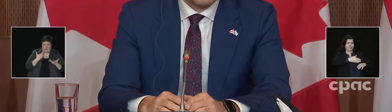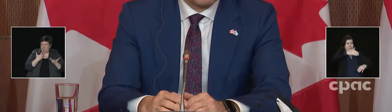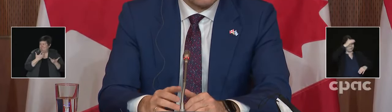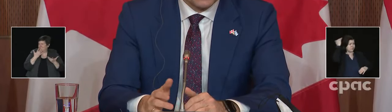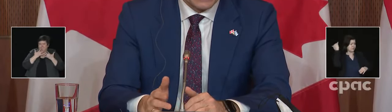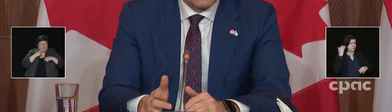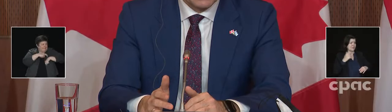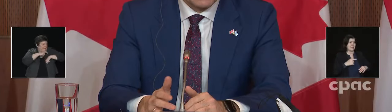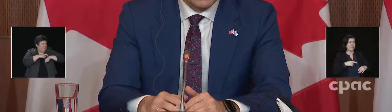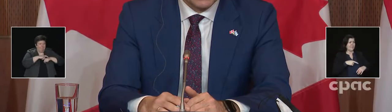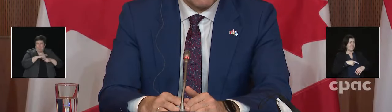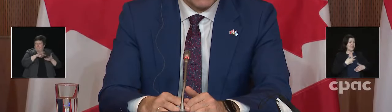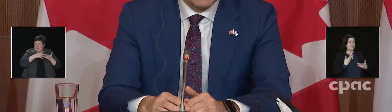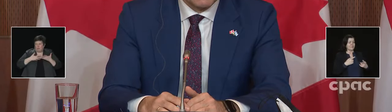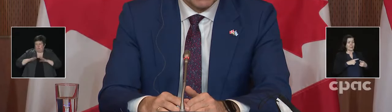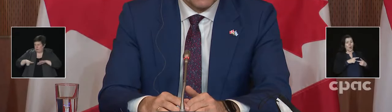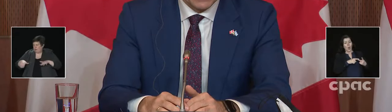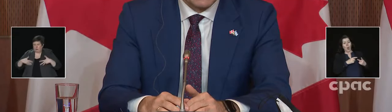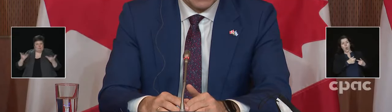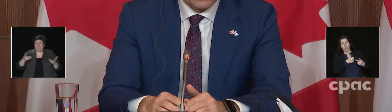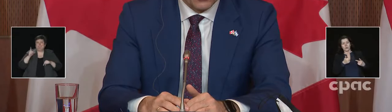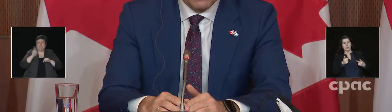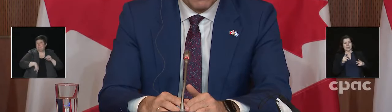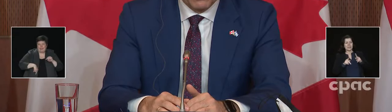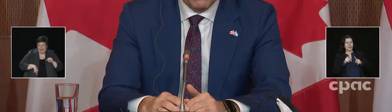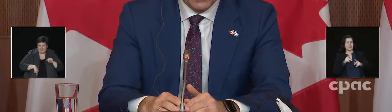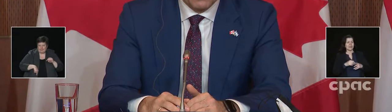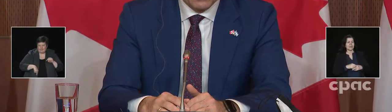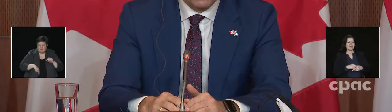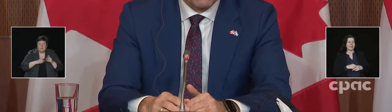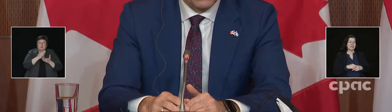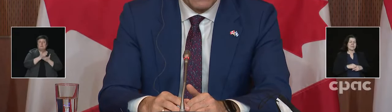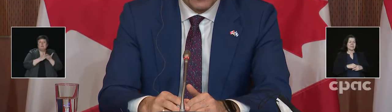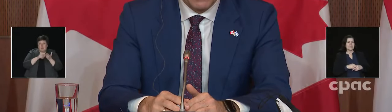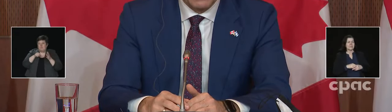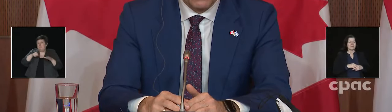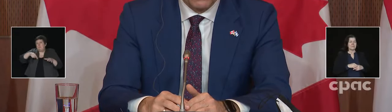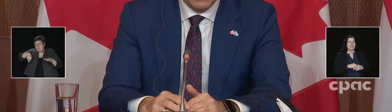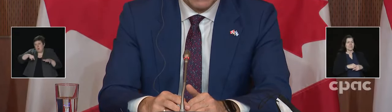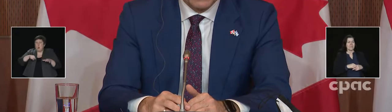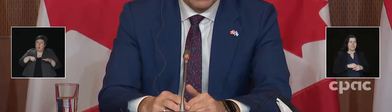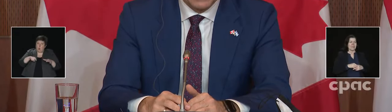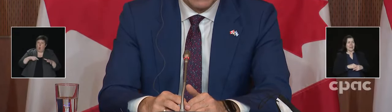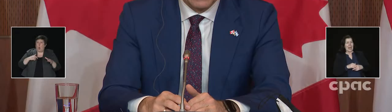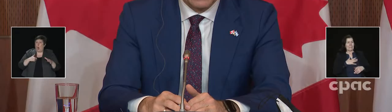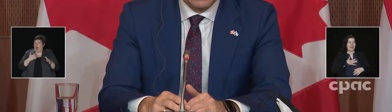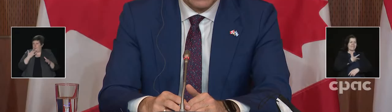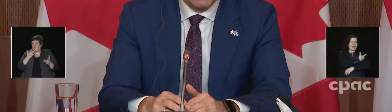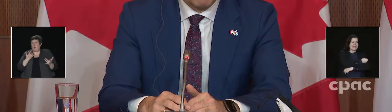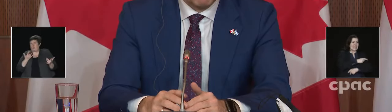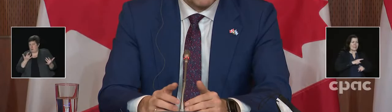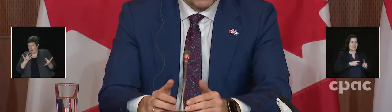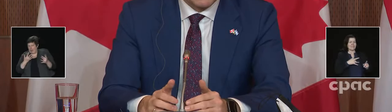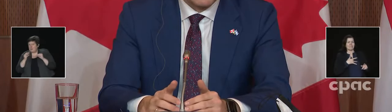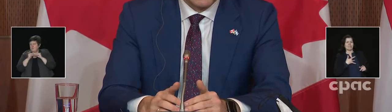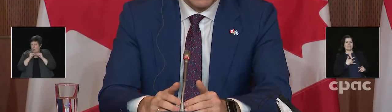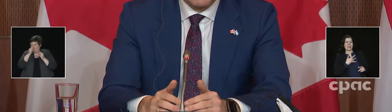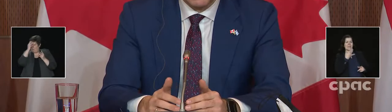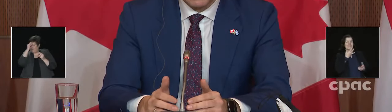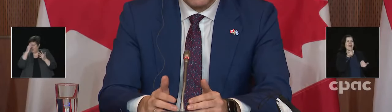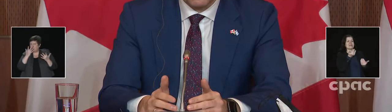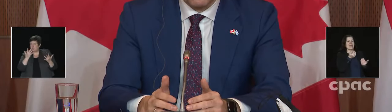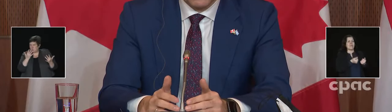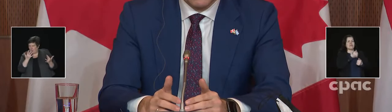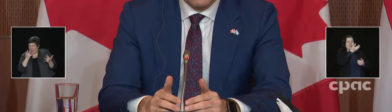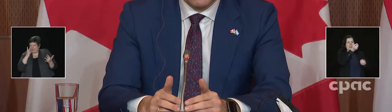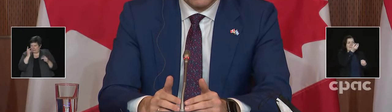qui voudraient être vaccinés, mais qui préfèrent attendre encore un petit peu pour avoir encore plus d'informations. Il y en a certains qui ont accès à